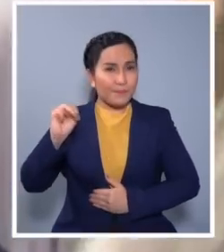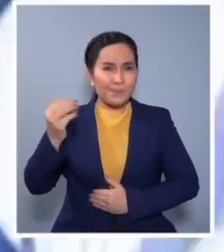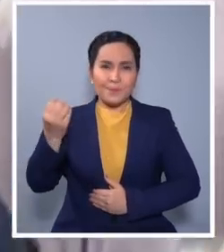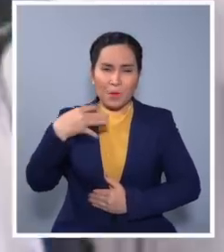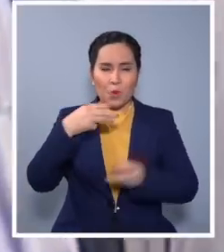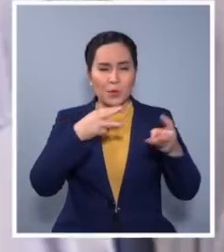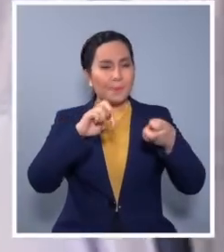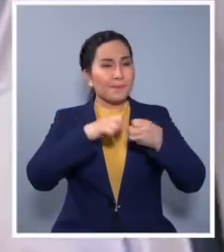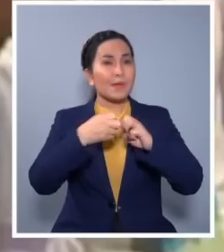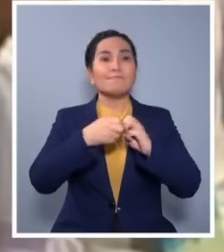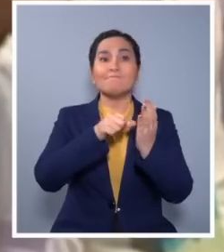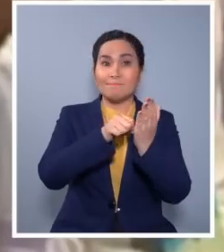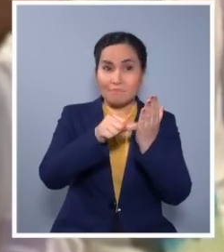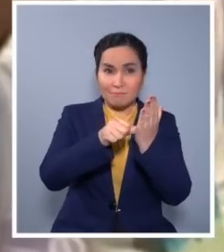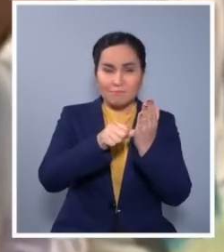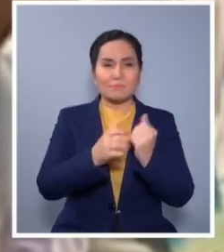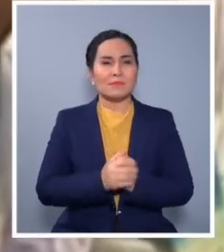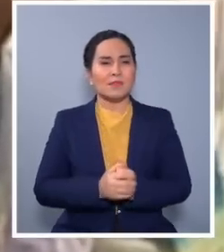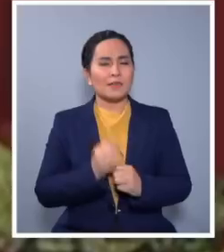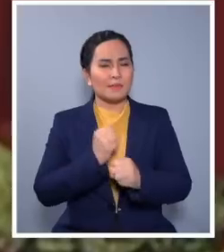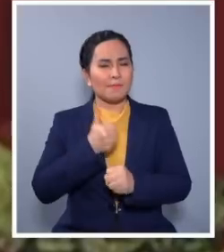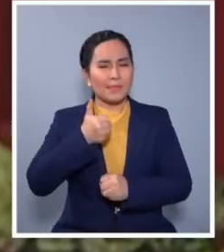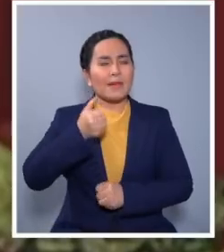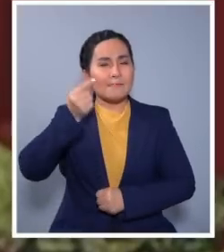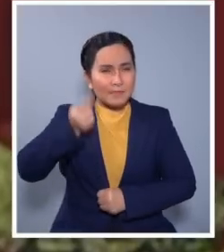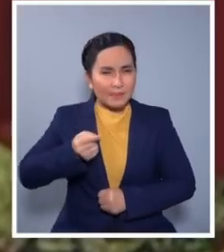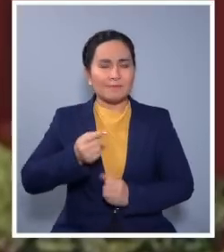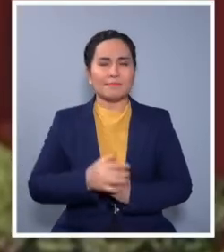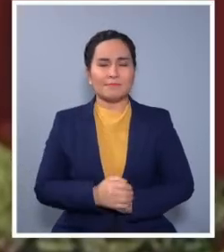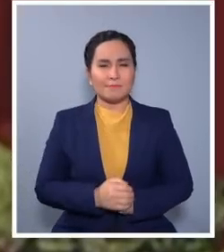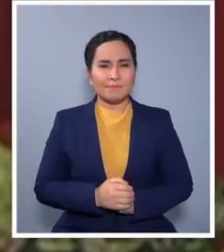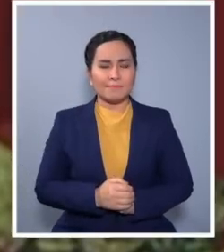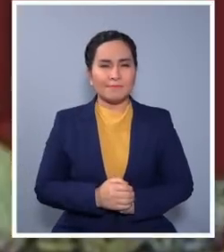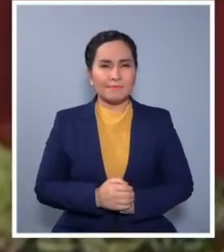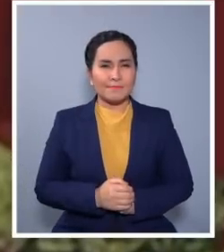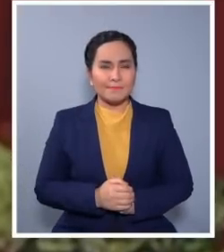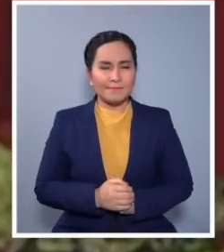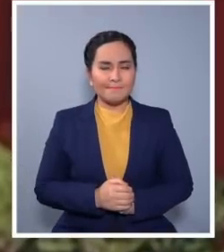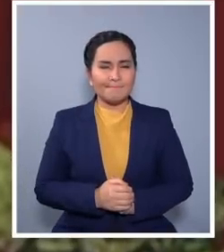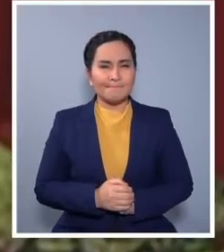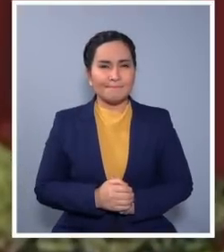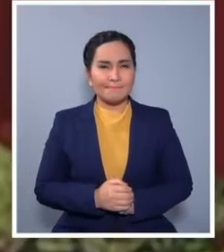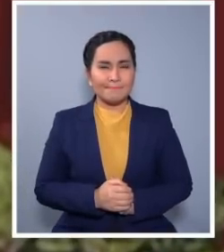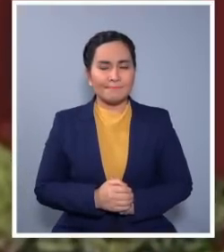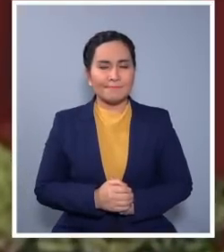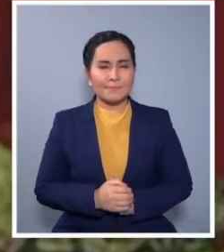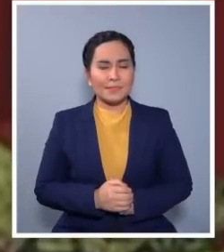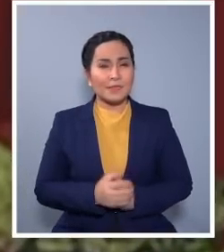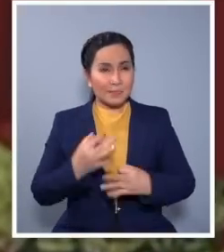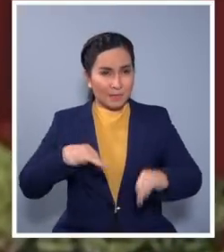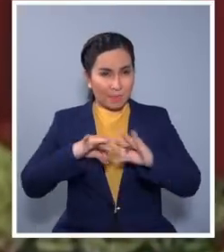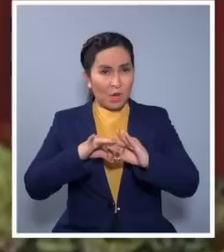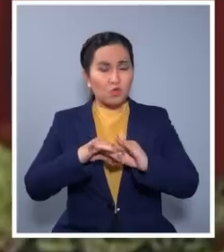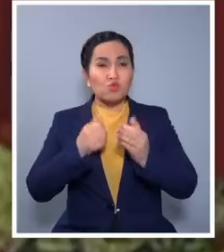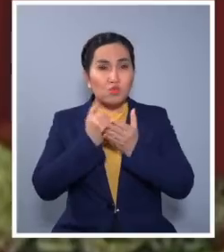ไขปัญหาที่จะทำได้นั้นเนี่ยนะครับก็คือต้องสร้างความเป็น